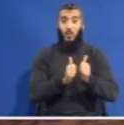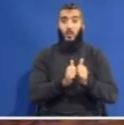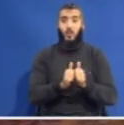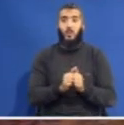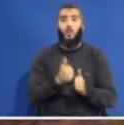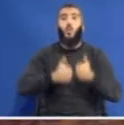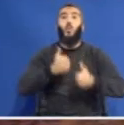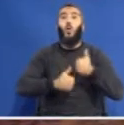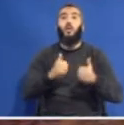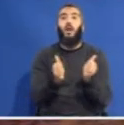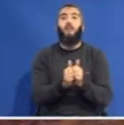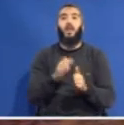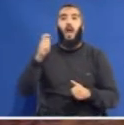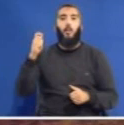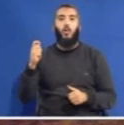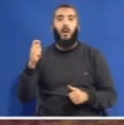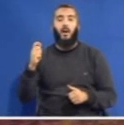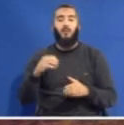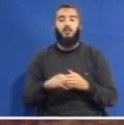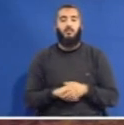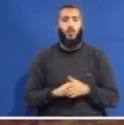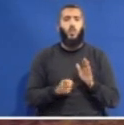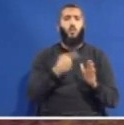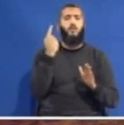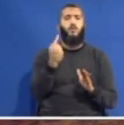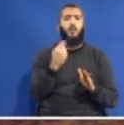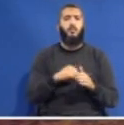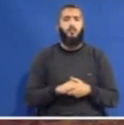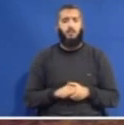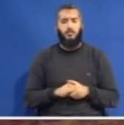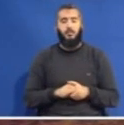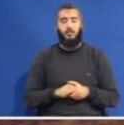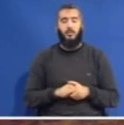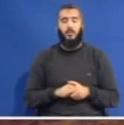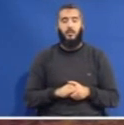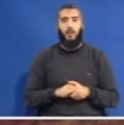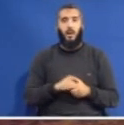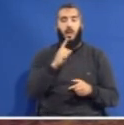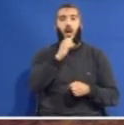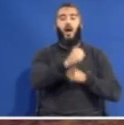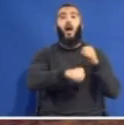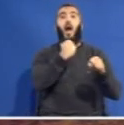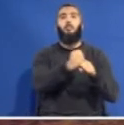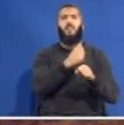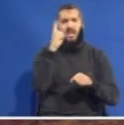وفي الإنفاق، ذات مرة جاءت هذه السنة العسرة،